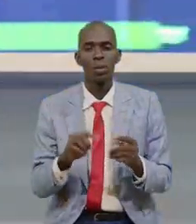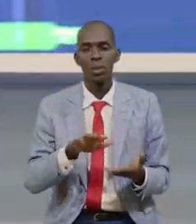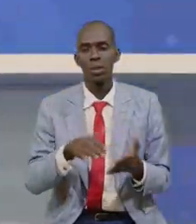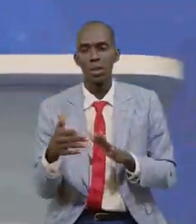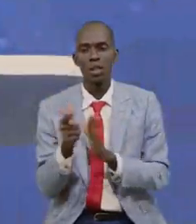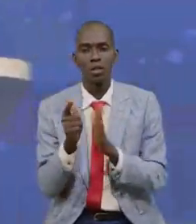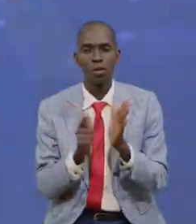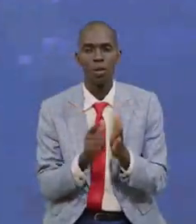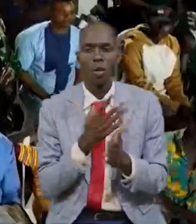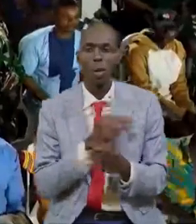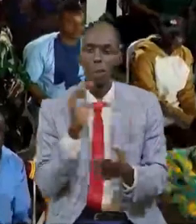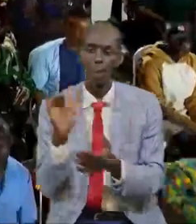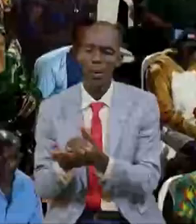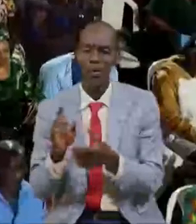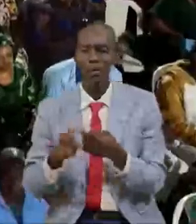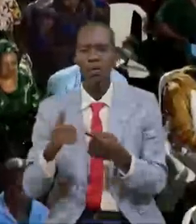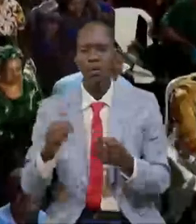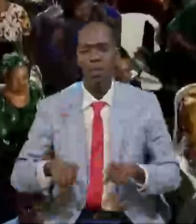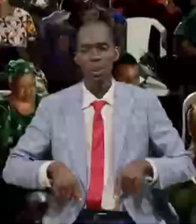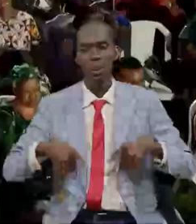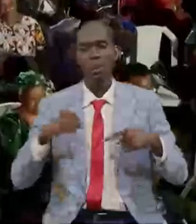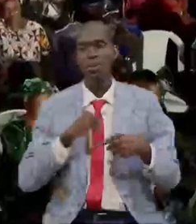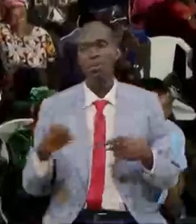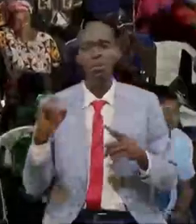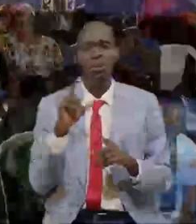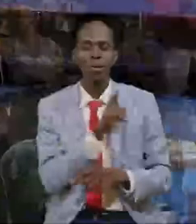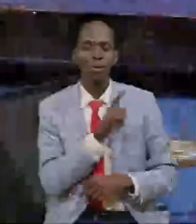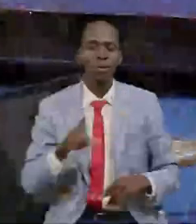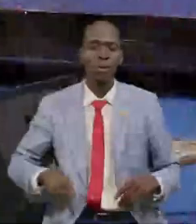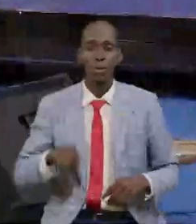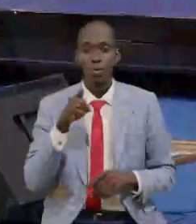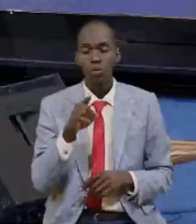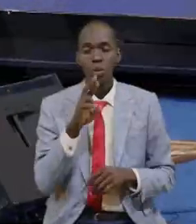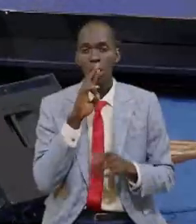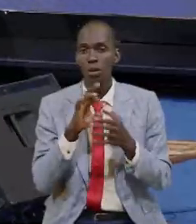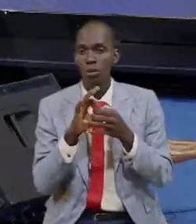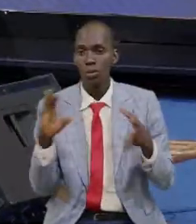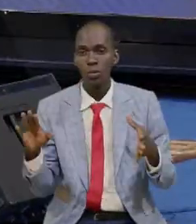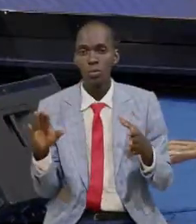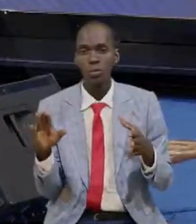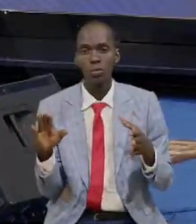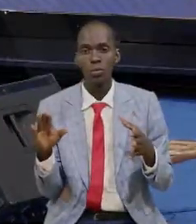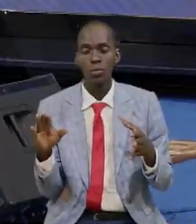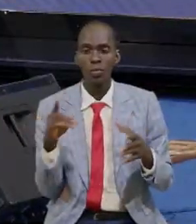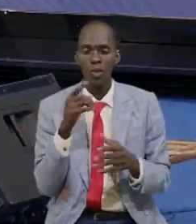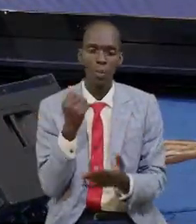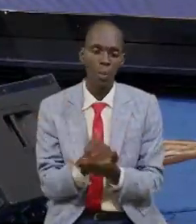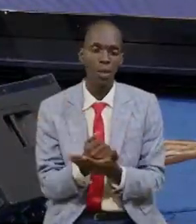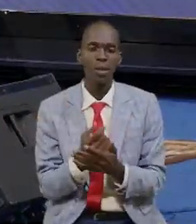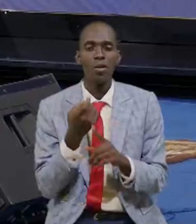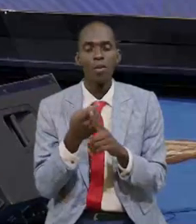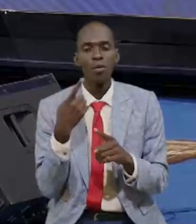morte et marié au Dieu vivant. Vous êtes délié, amen,